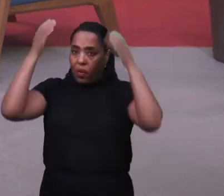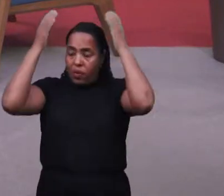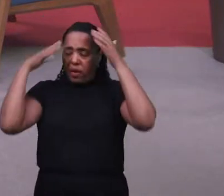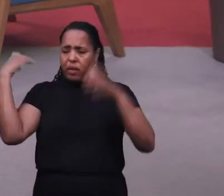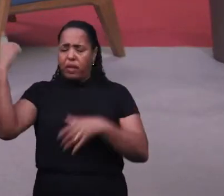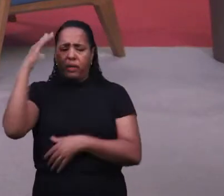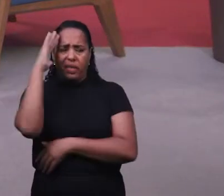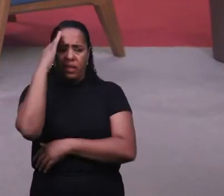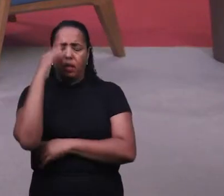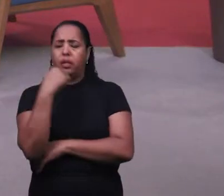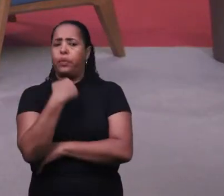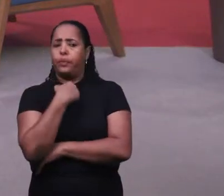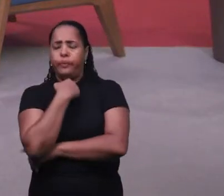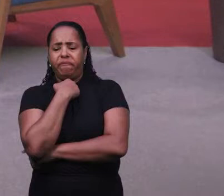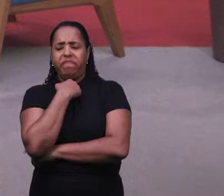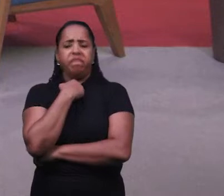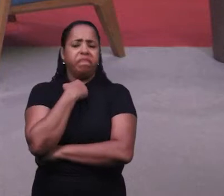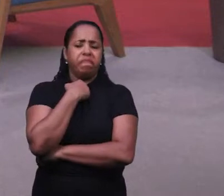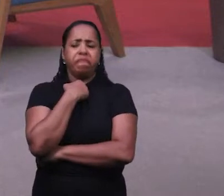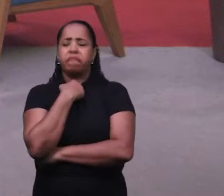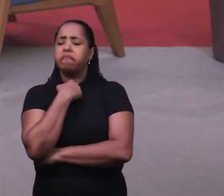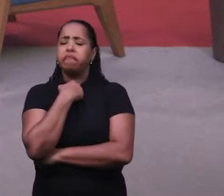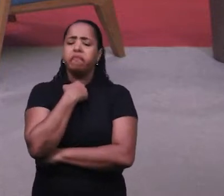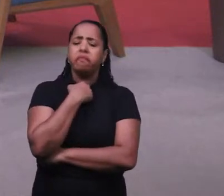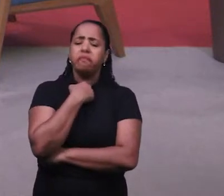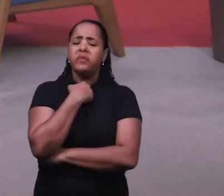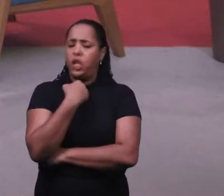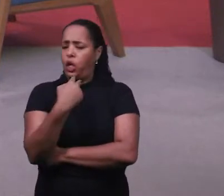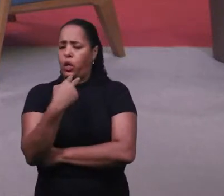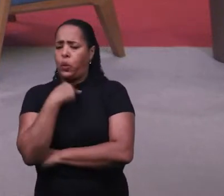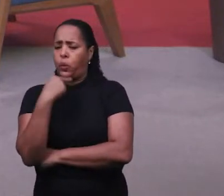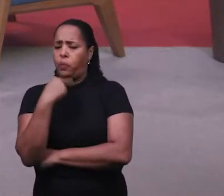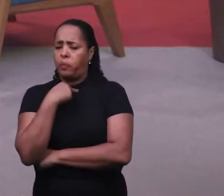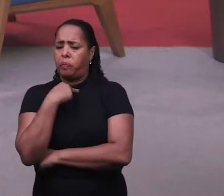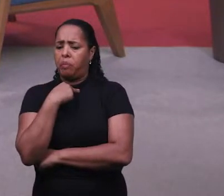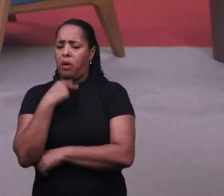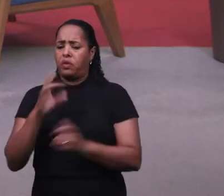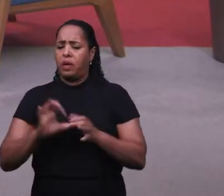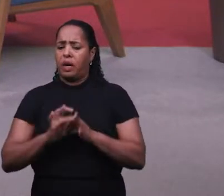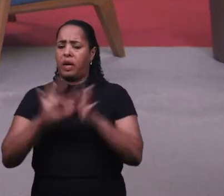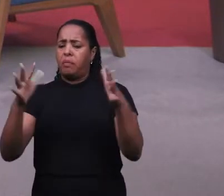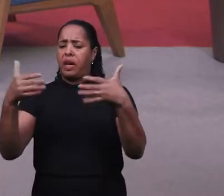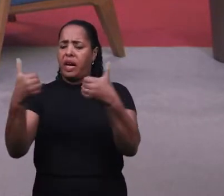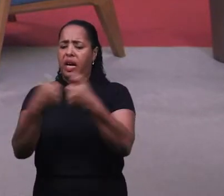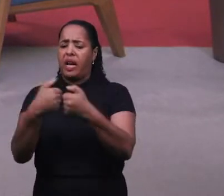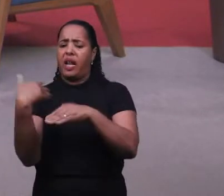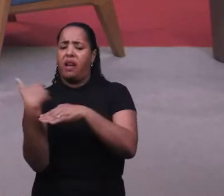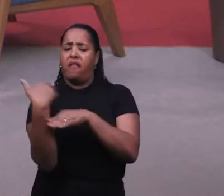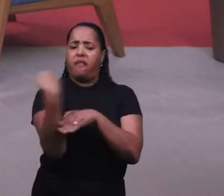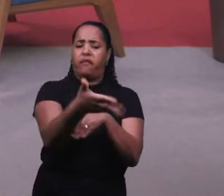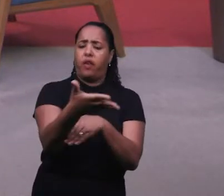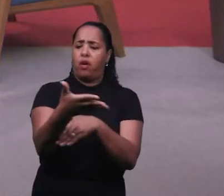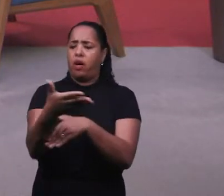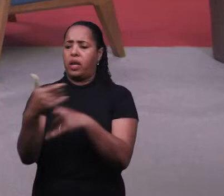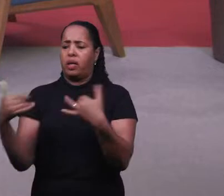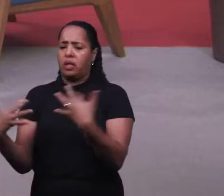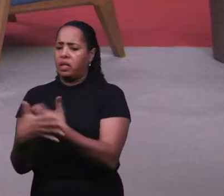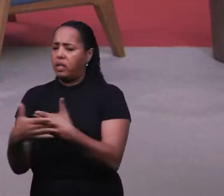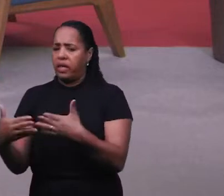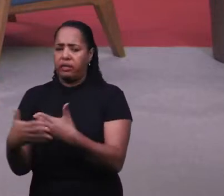compris. Je ne peux pas laisser l'arche dehors de notre ville. Nous ne pouvons pas